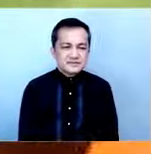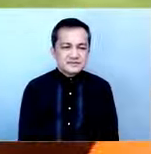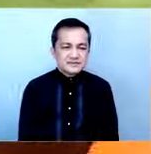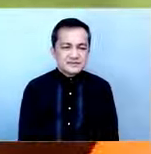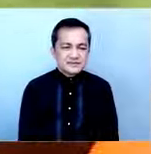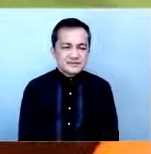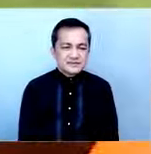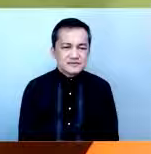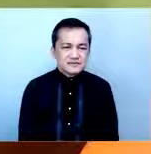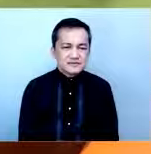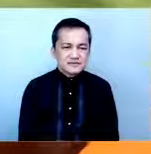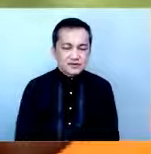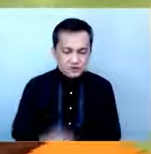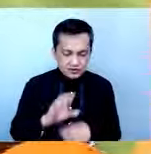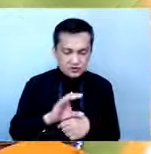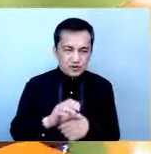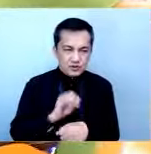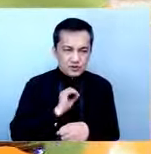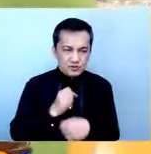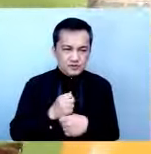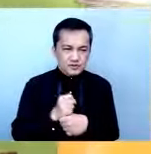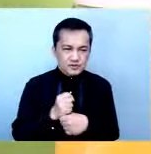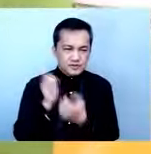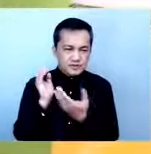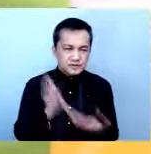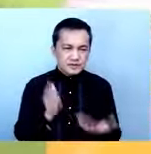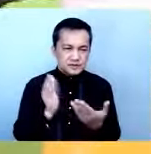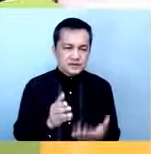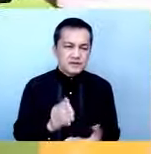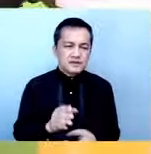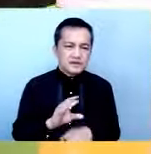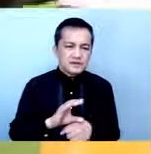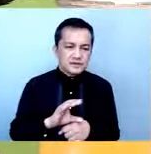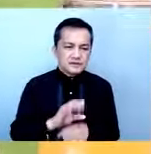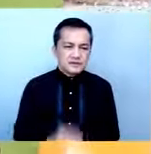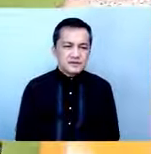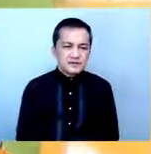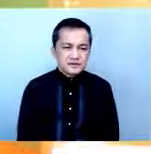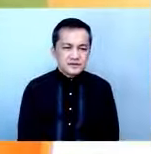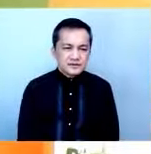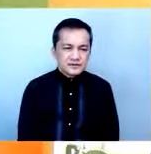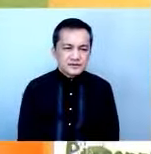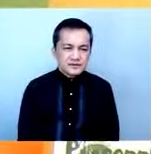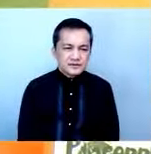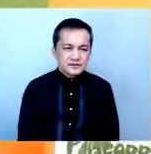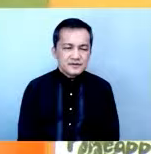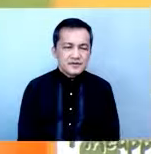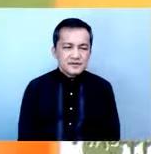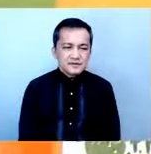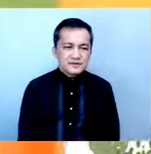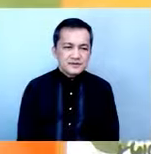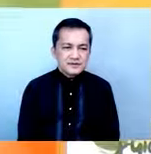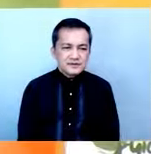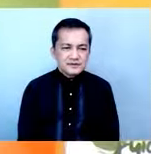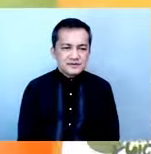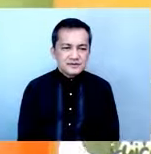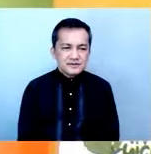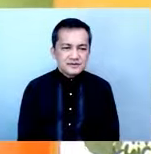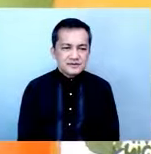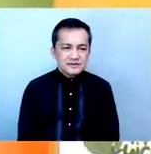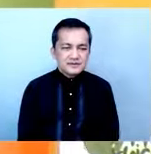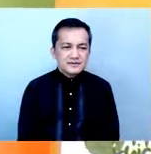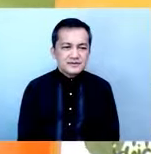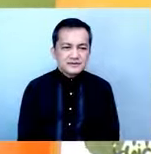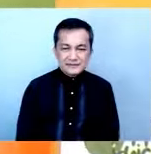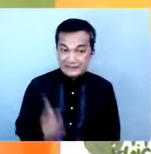yung sarili nyo gawa. Hindi po. Abay supplier kami this one. Pero for us lang po talaga siya. Exclusive. Wow, mami, that's so nice. Ayan, naman yung